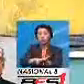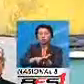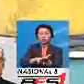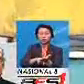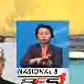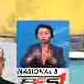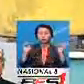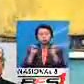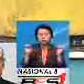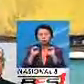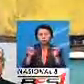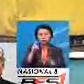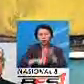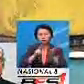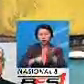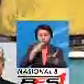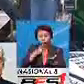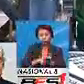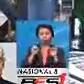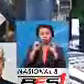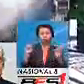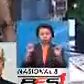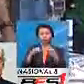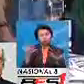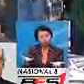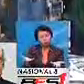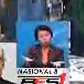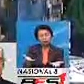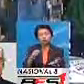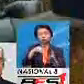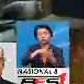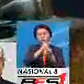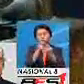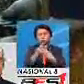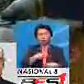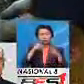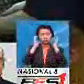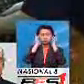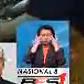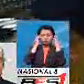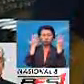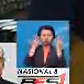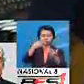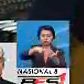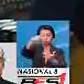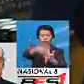mempunyai sebarang dokumen pun. Ya, jadi dalam keadaan demikian saya tak pasti dalam program